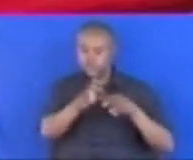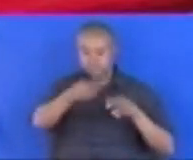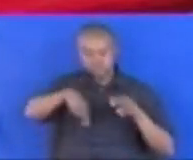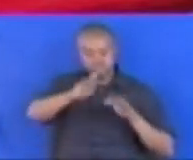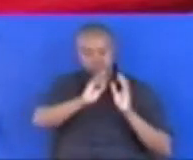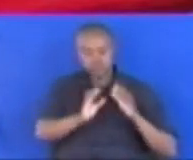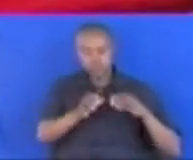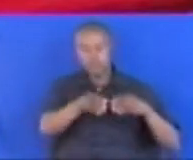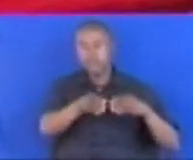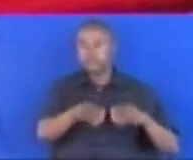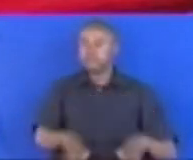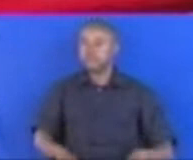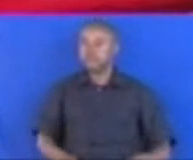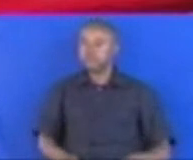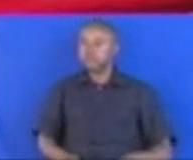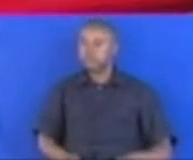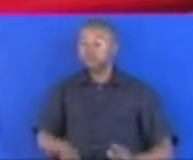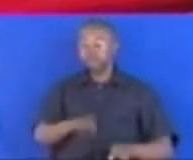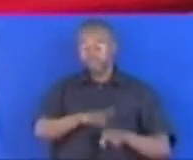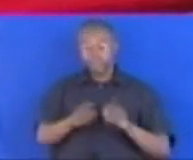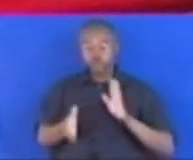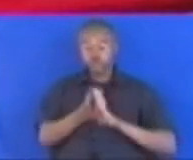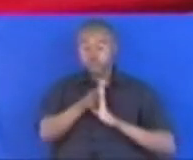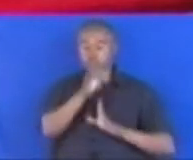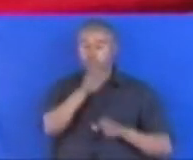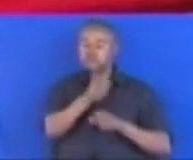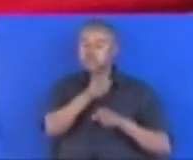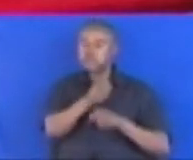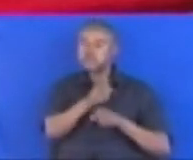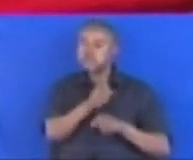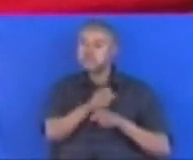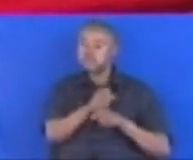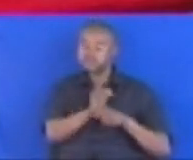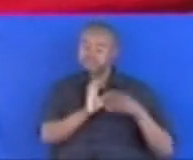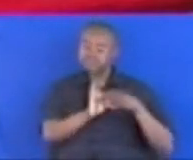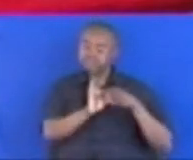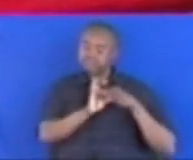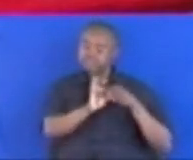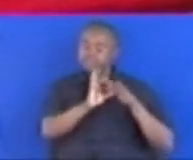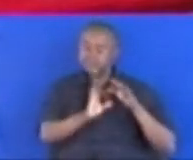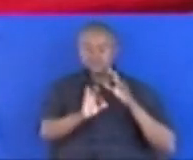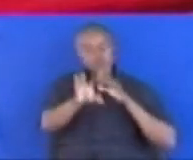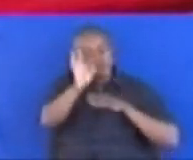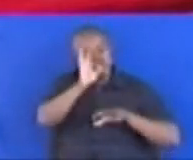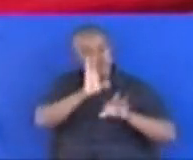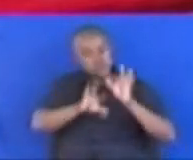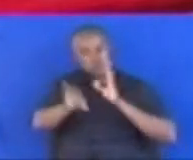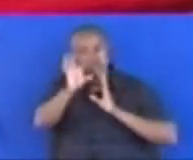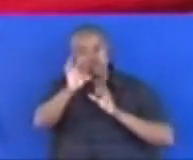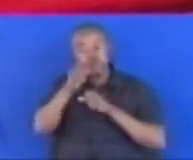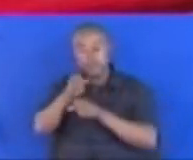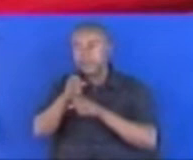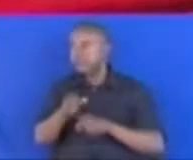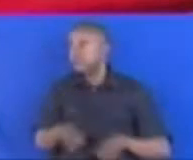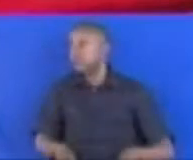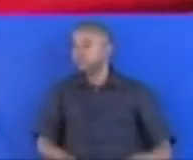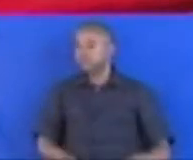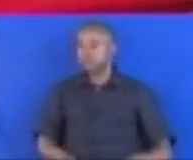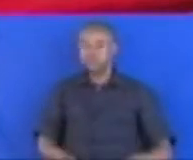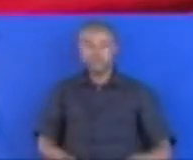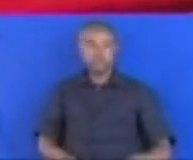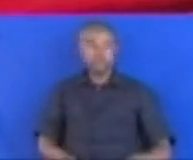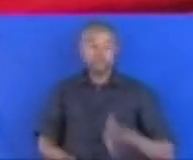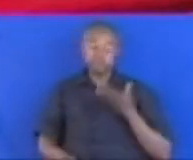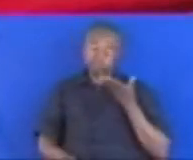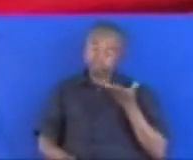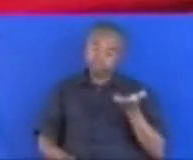wakiipa kamati tangu tulipoanza kufanya nao kazi na kushiriki vizuri kwenye uchambuzi wa bajeti wa wizara hii. Kipekee